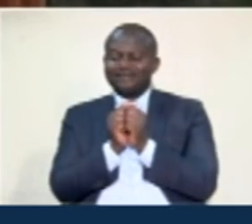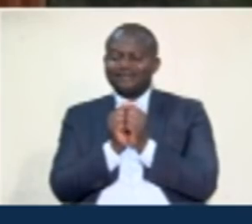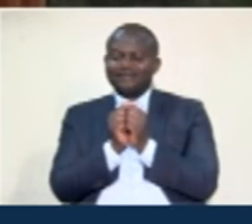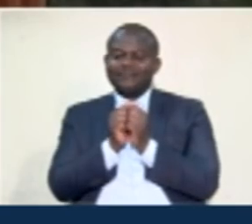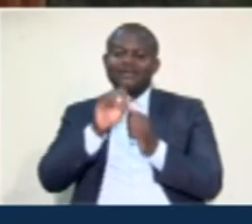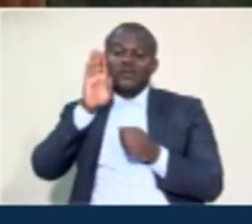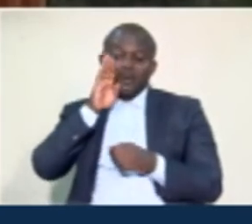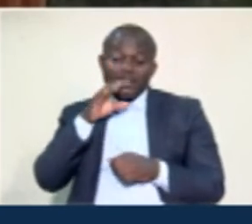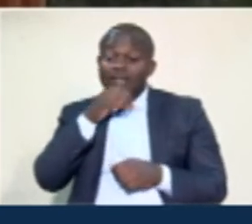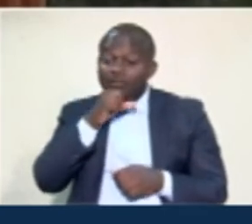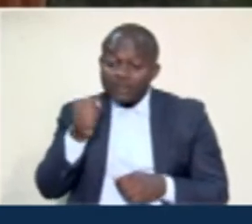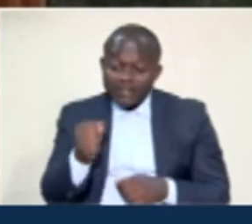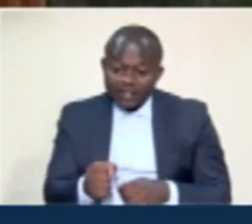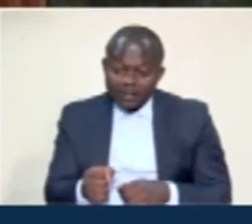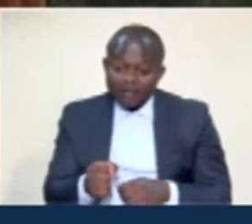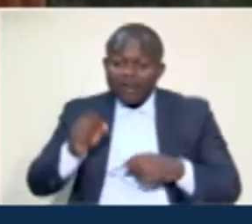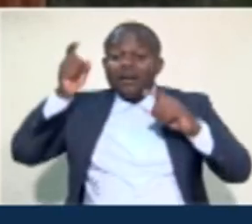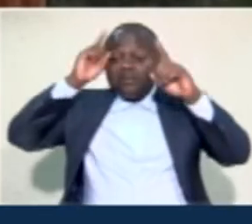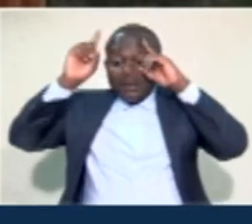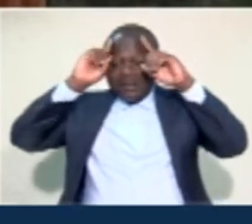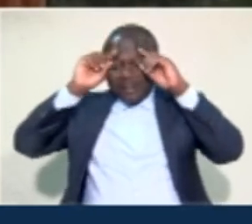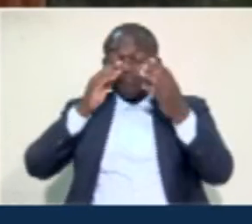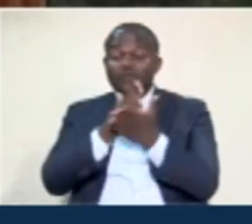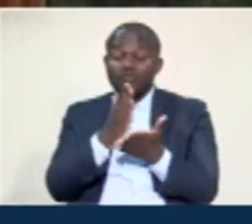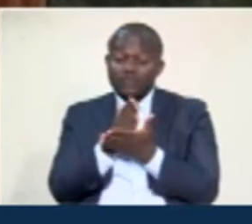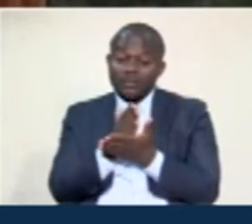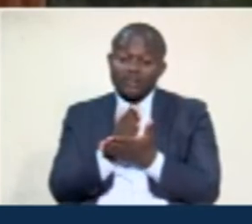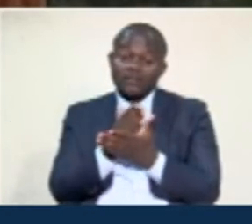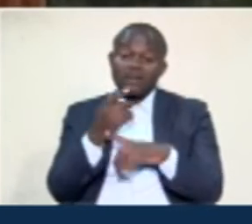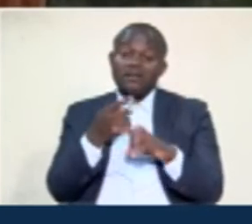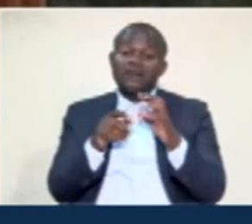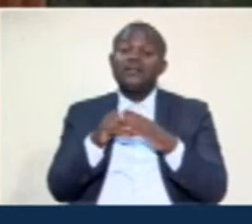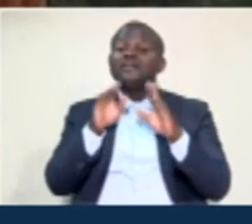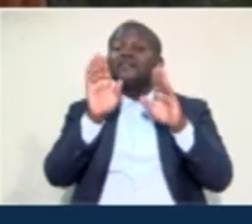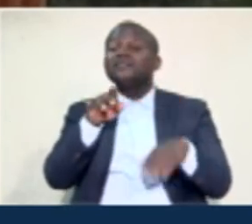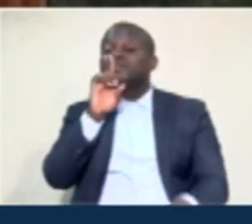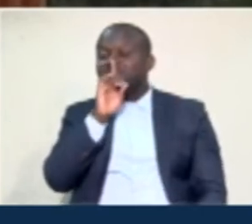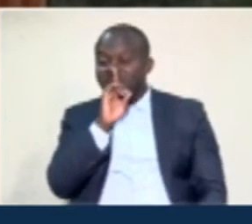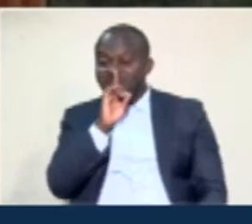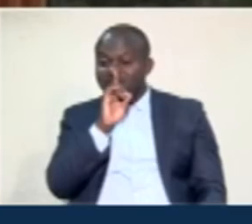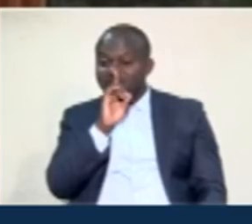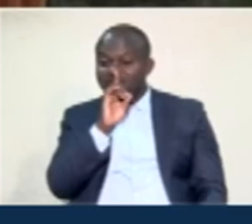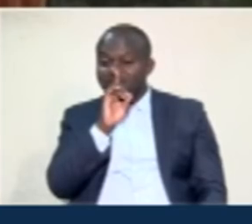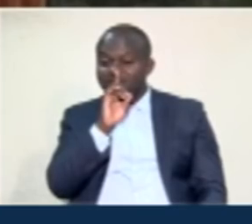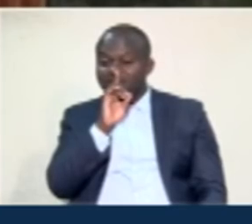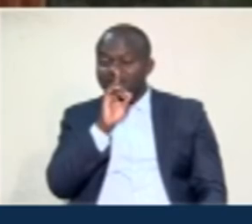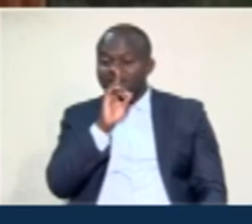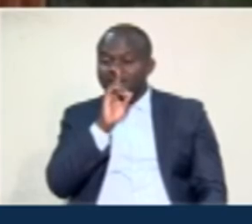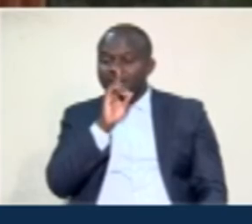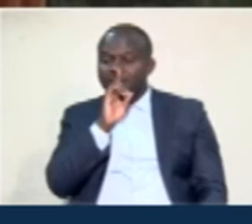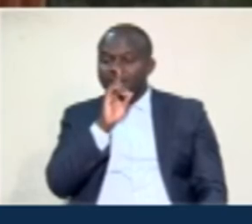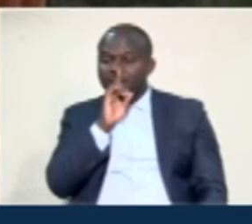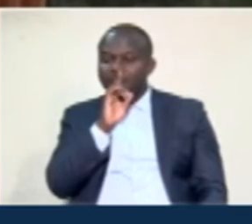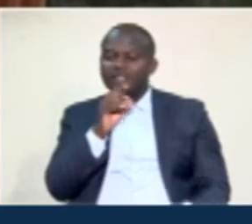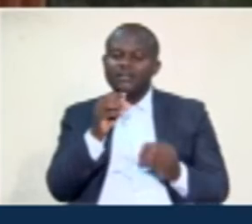Kubeshyera muzehe barabihimba ni ukuri, ariko ndabihorera. Umurage nasigira urubyiruko bagira